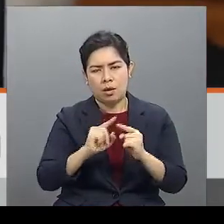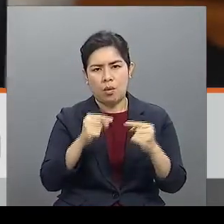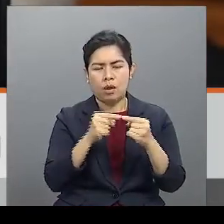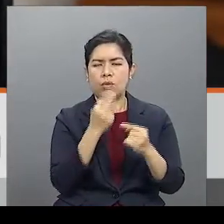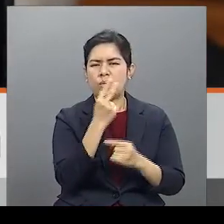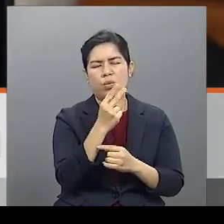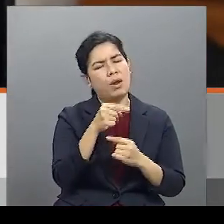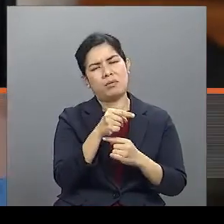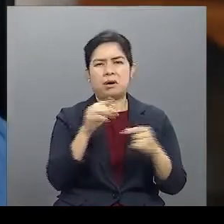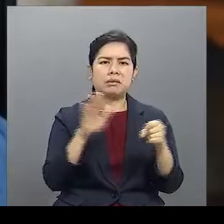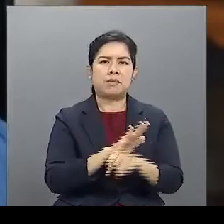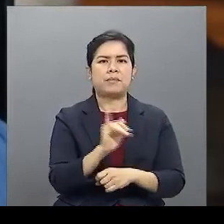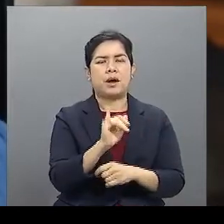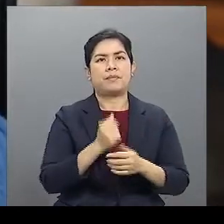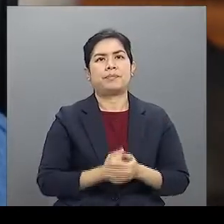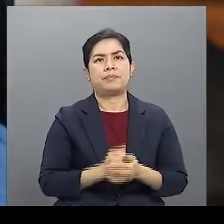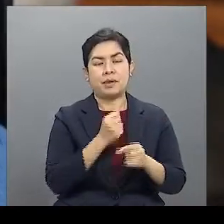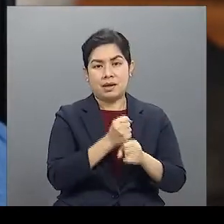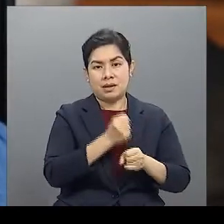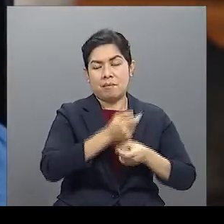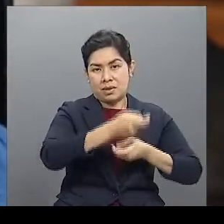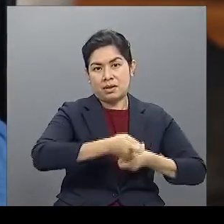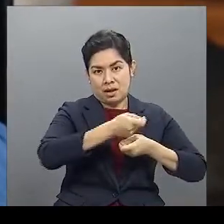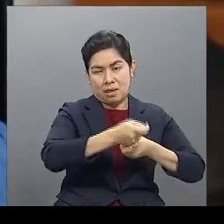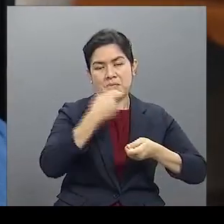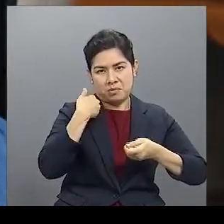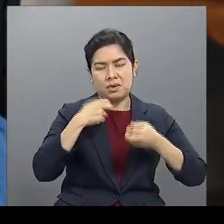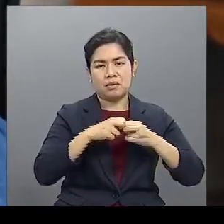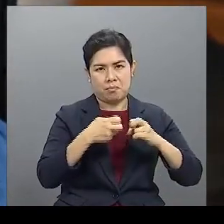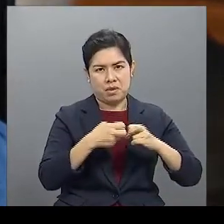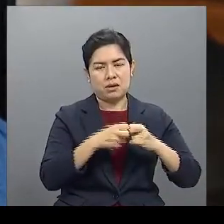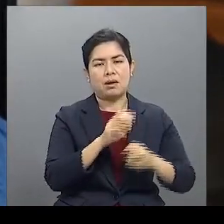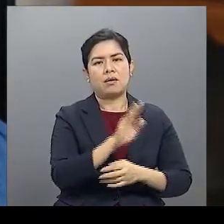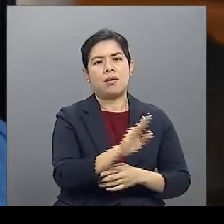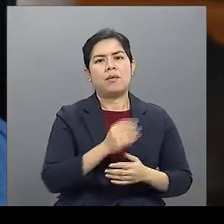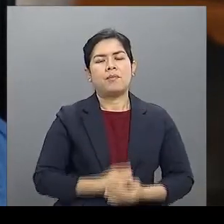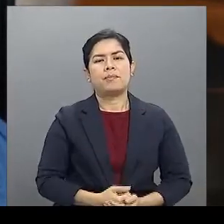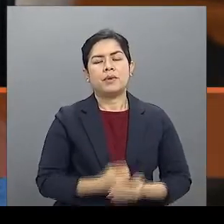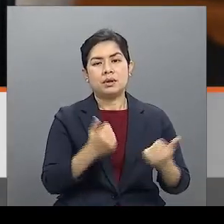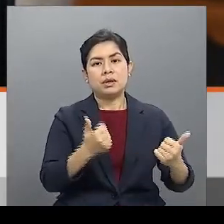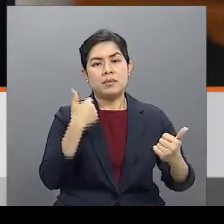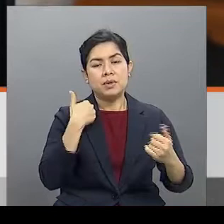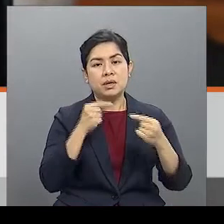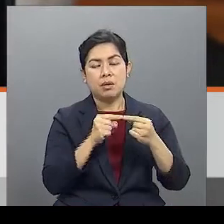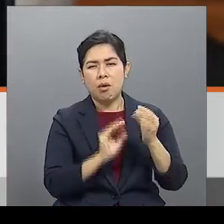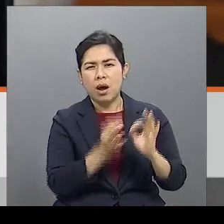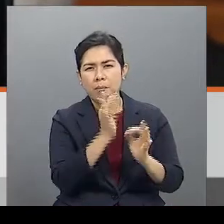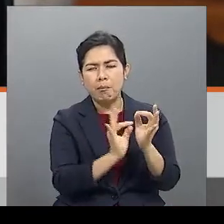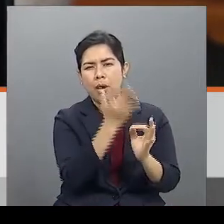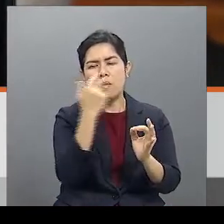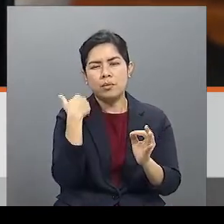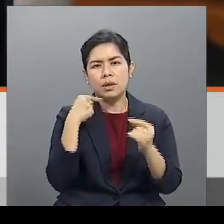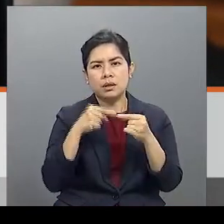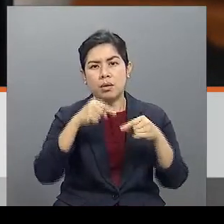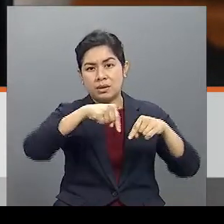ที่เกษตรกรรมอันนี้ก็จะเป็นปัญหายังเป็นปัญหาอยู่นะครับโดยมีการเผาพื้นที่เกษตรกรรมนะครับเพื่อ